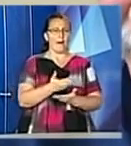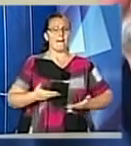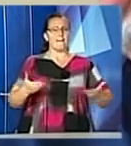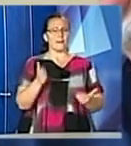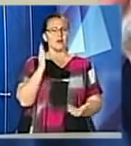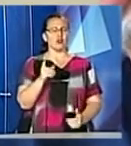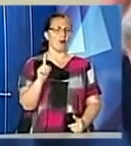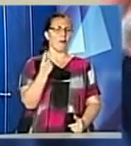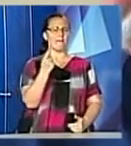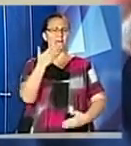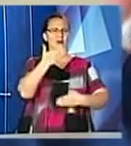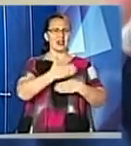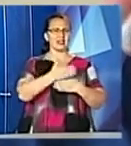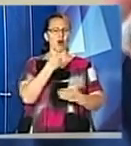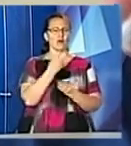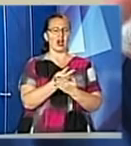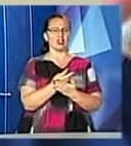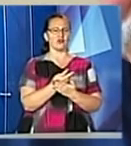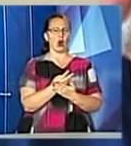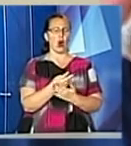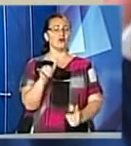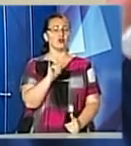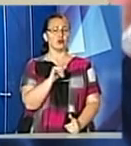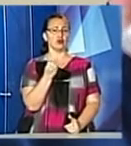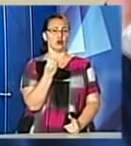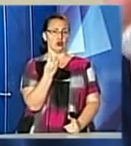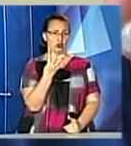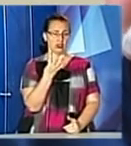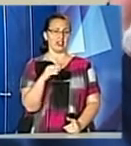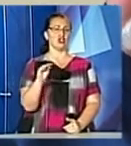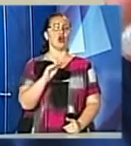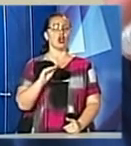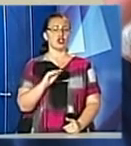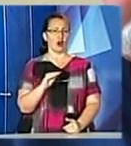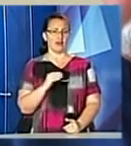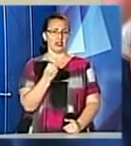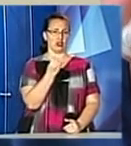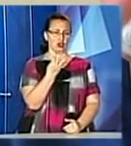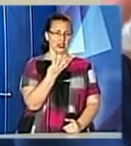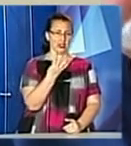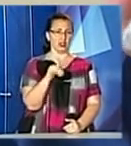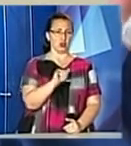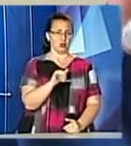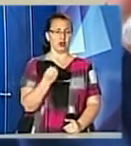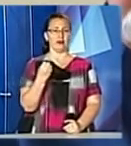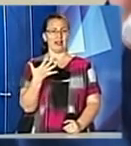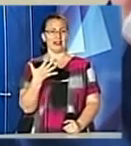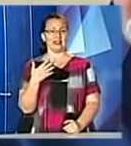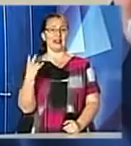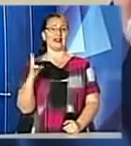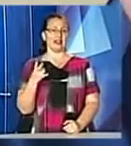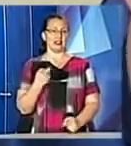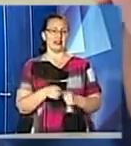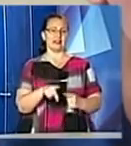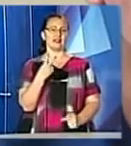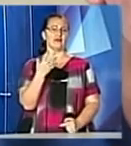прем'єру виставляти в суботу 14 жовтня. 14 субота, 15 неділя. Оцих